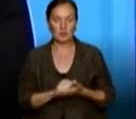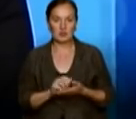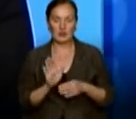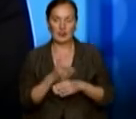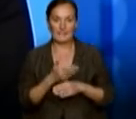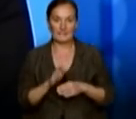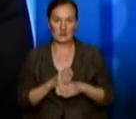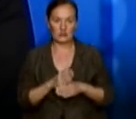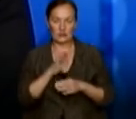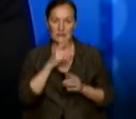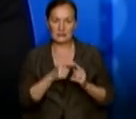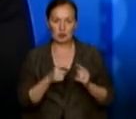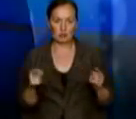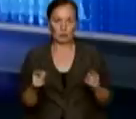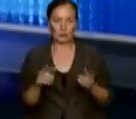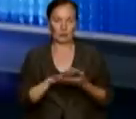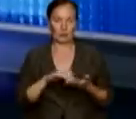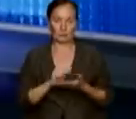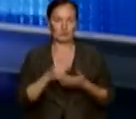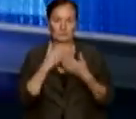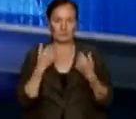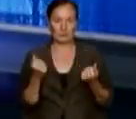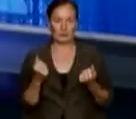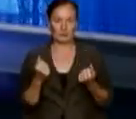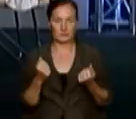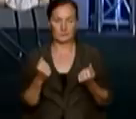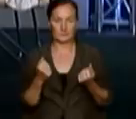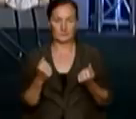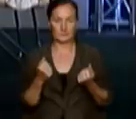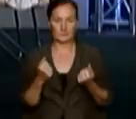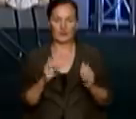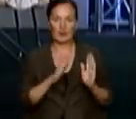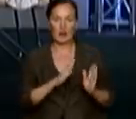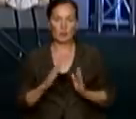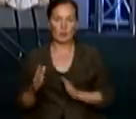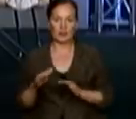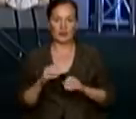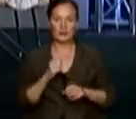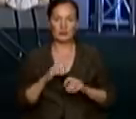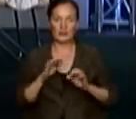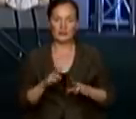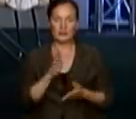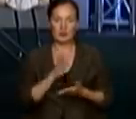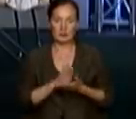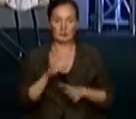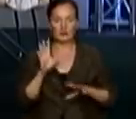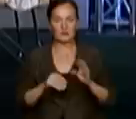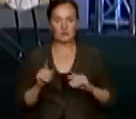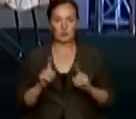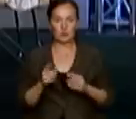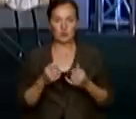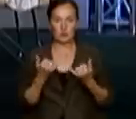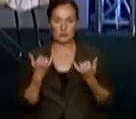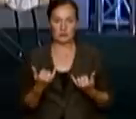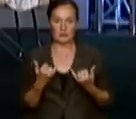фактично руйнувань не відбувається. Так що, алгоритм дій є, і я вважаю, що саме зараз за допомогою